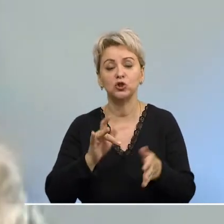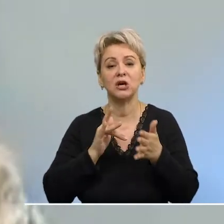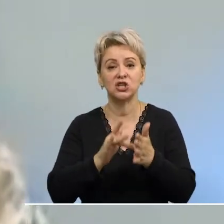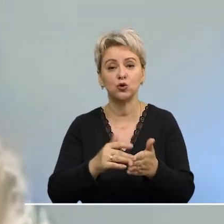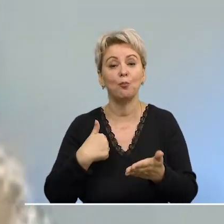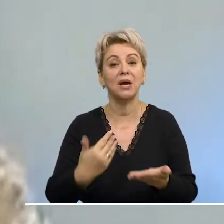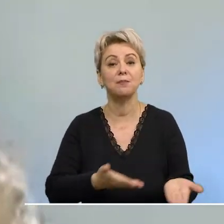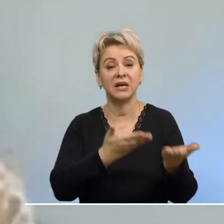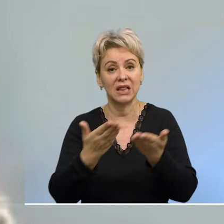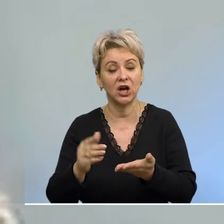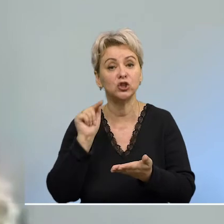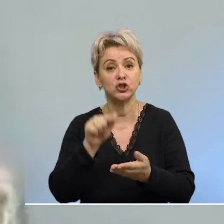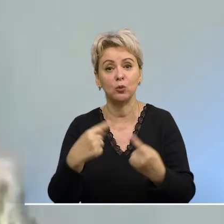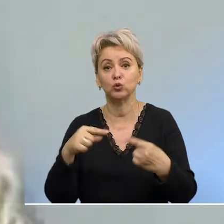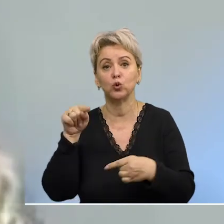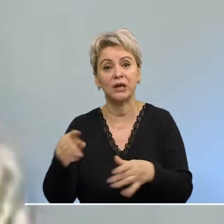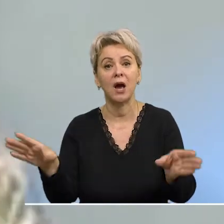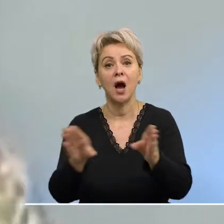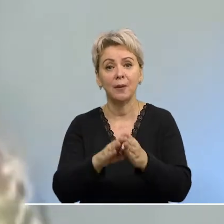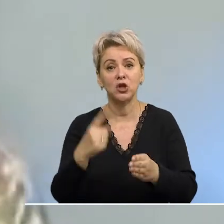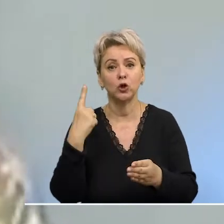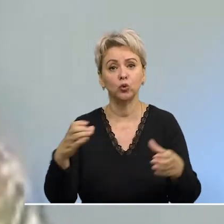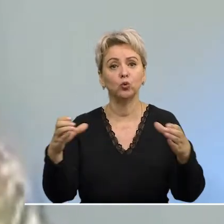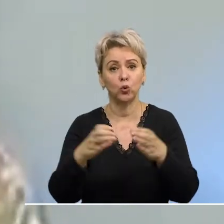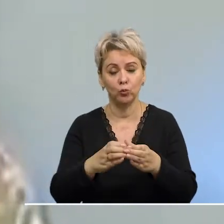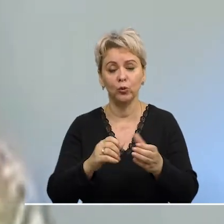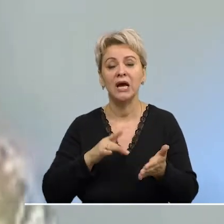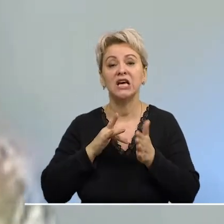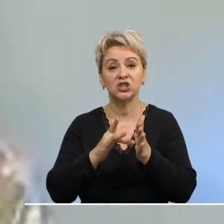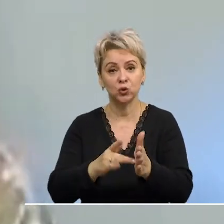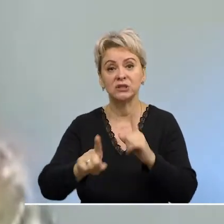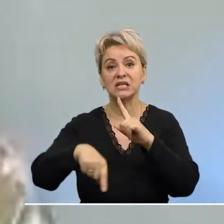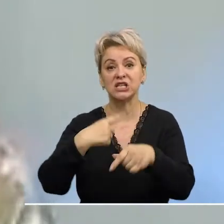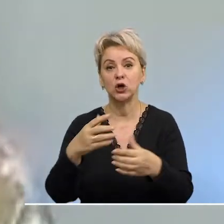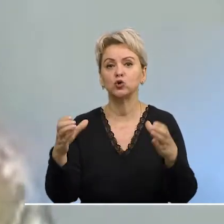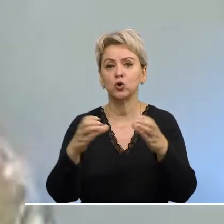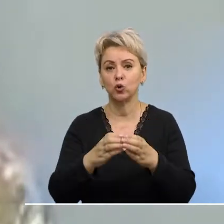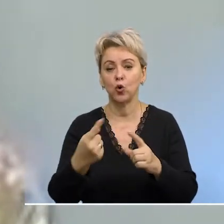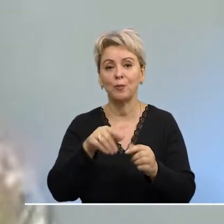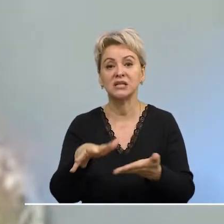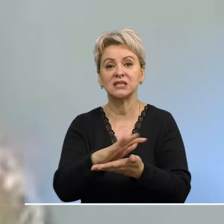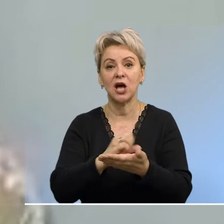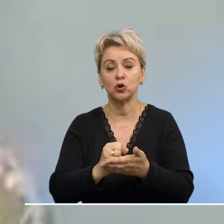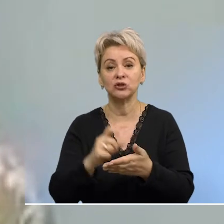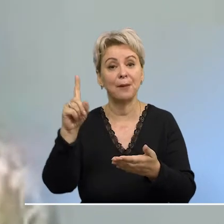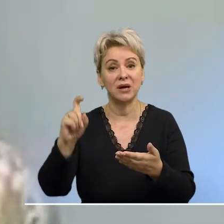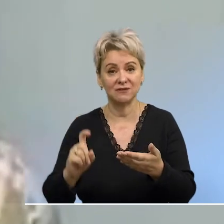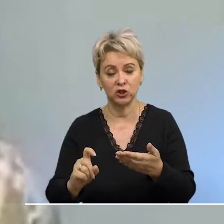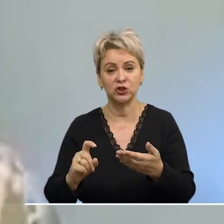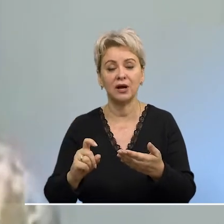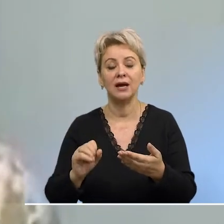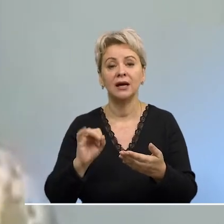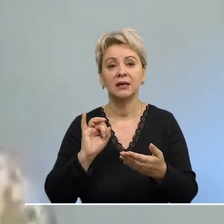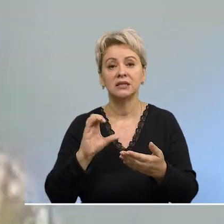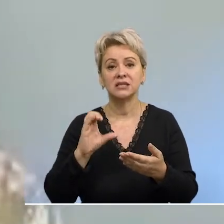допустим, экскурсию. Мы предлагаем и тем, и другим объединиться в одну экскурсию. Следующая группа – это с нарушениями